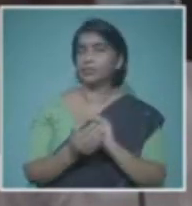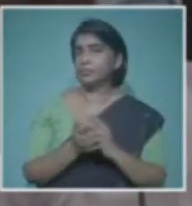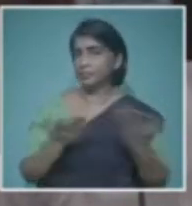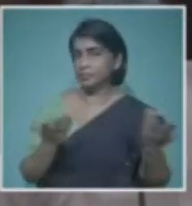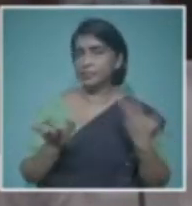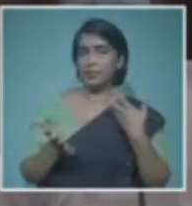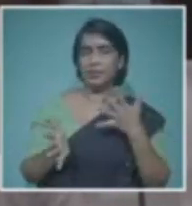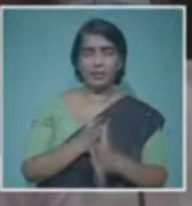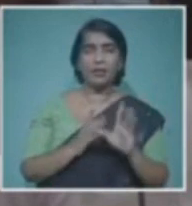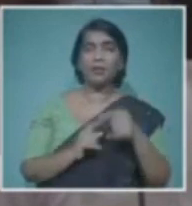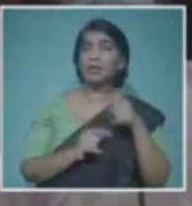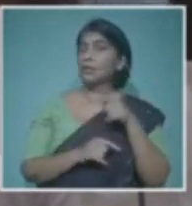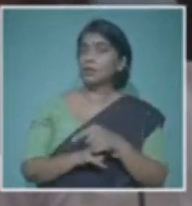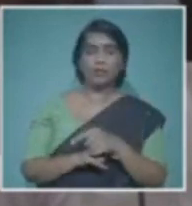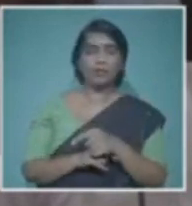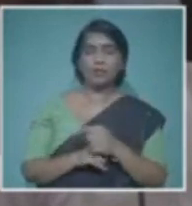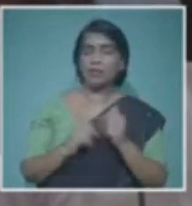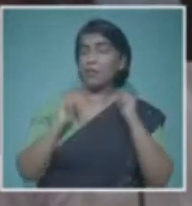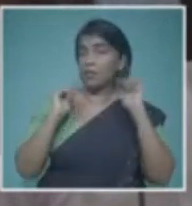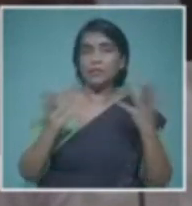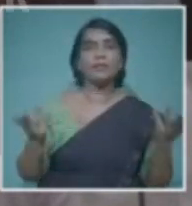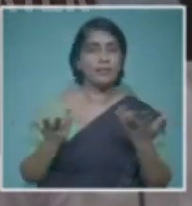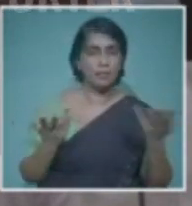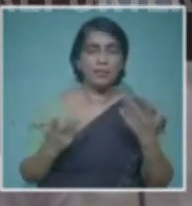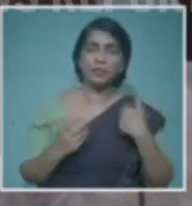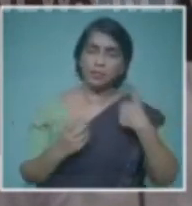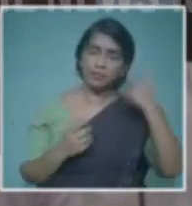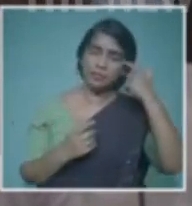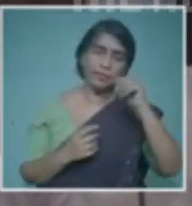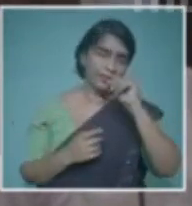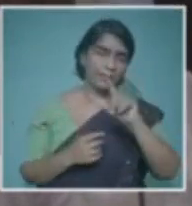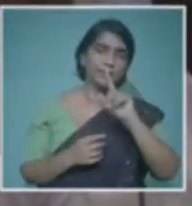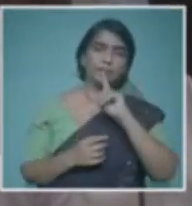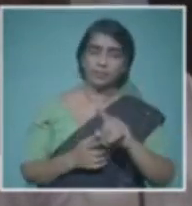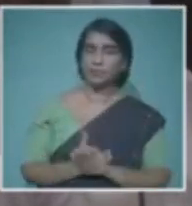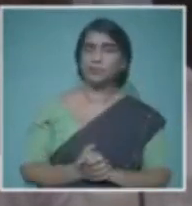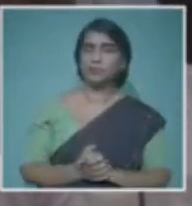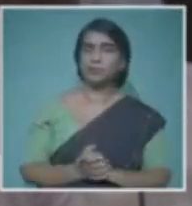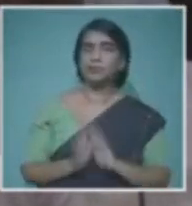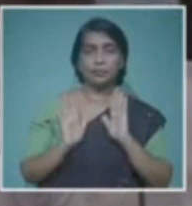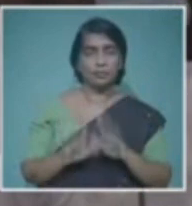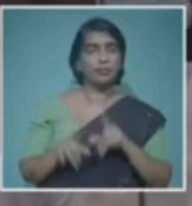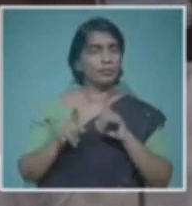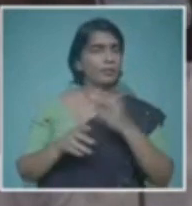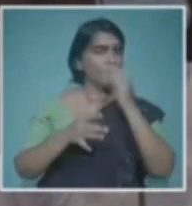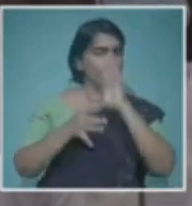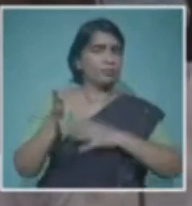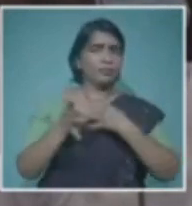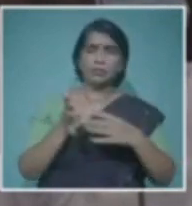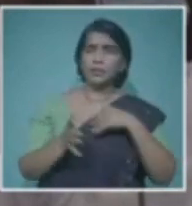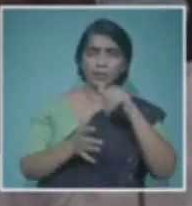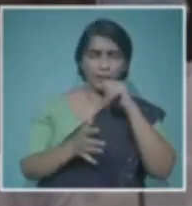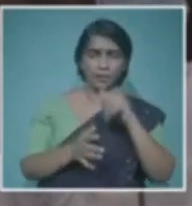අනාරක්ෂිතතාවය මගහැරීමට එක කිසිසේත්ම ප්‍රමාණවත් නැති බව මම හිතන්නේ ඉතාමත්ම පැහැදිලියි. දැන් මේ අයවැය තුළ